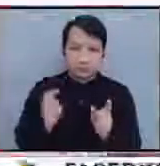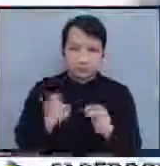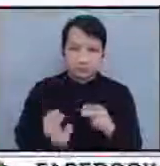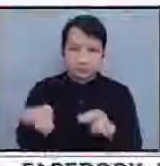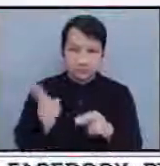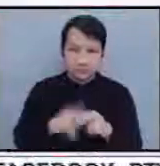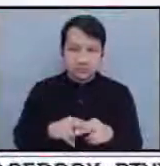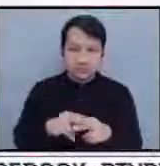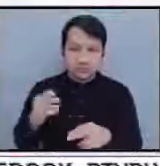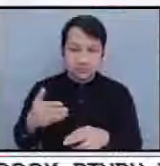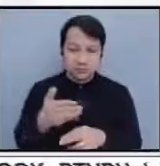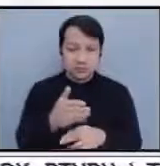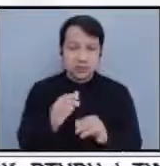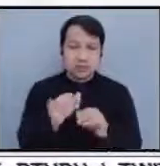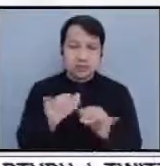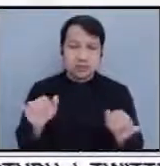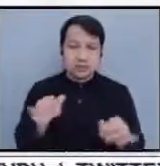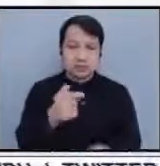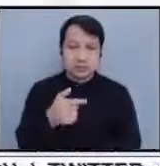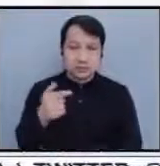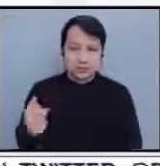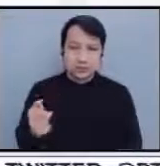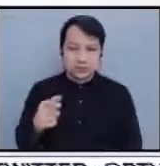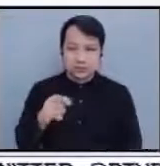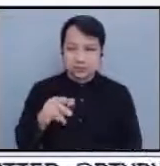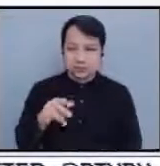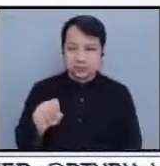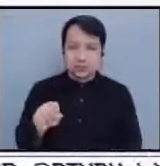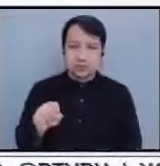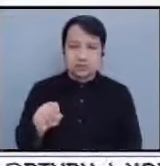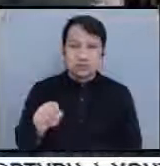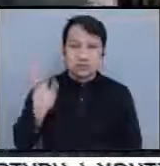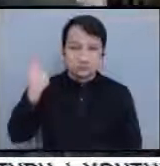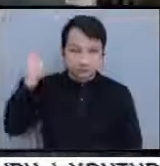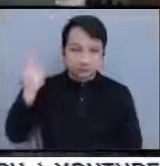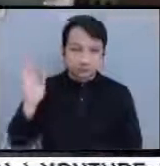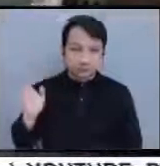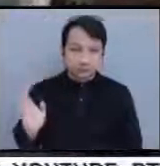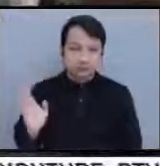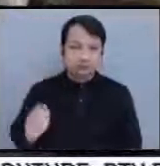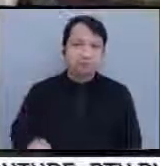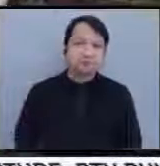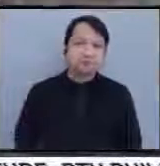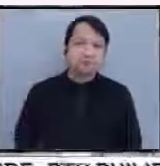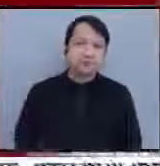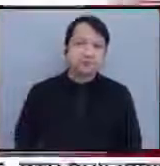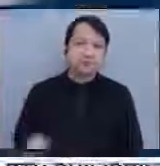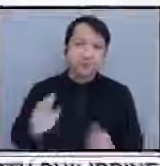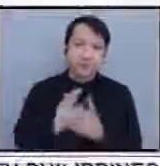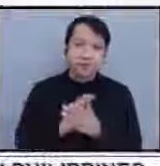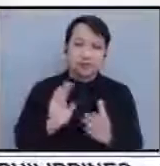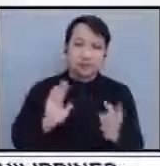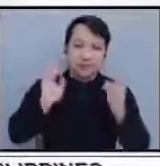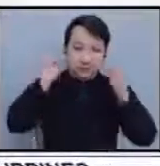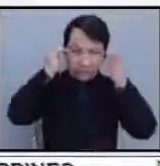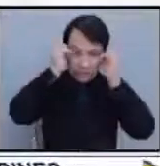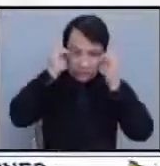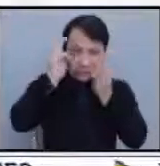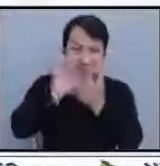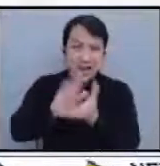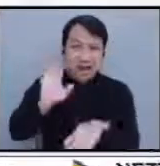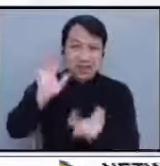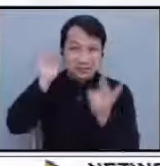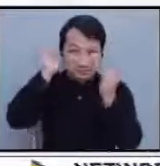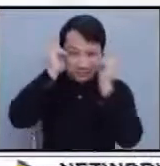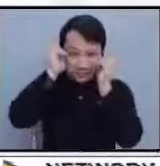isda. Gaya ng jiji, tulingan, tamban, bangus at tilapia. Nagmahal din ang presyo ng gulay, 20 pesos ang